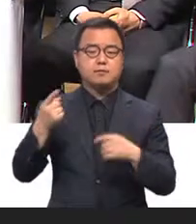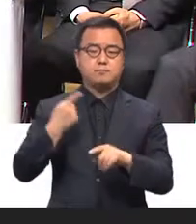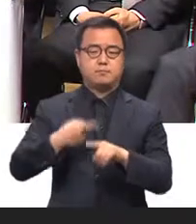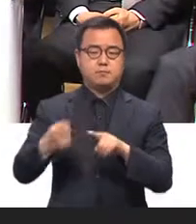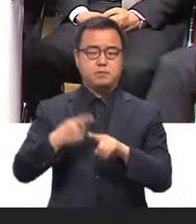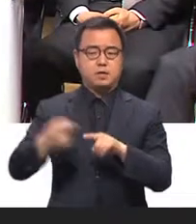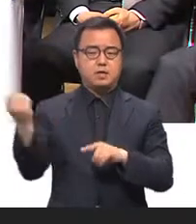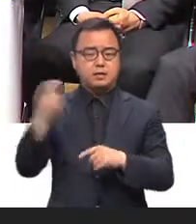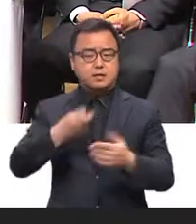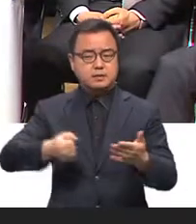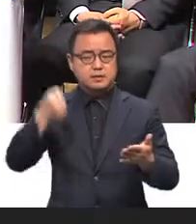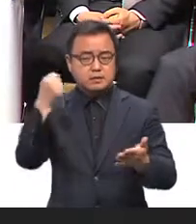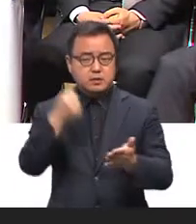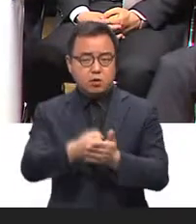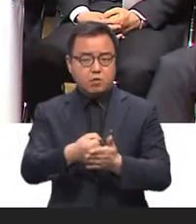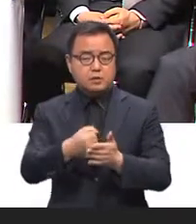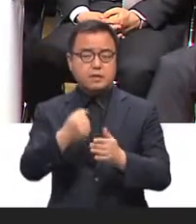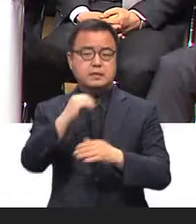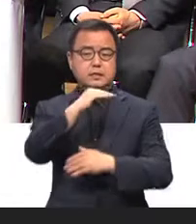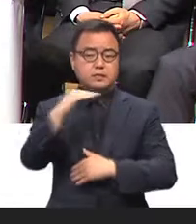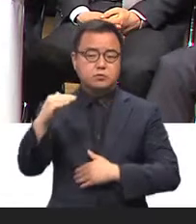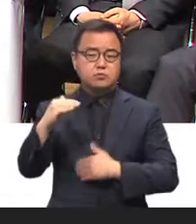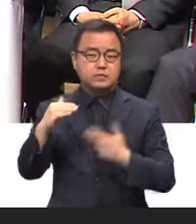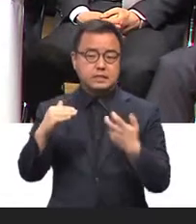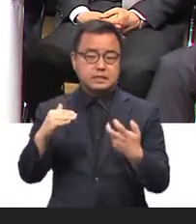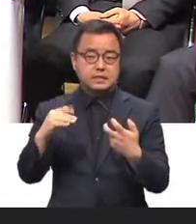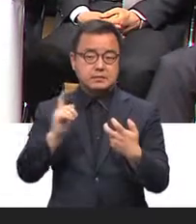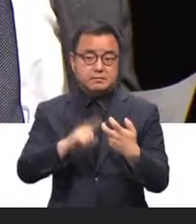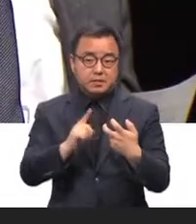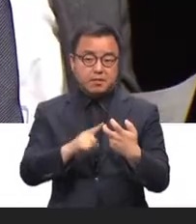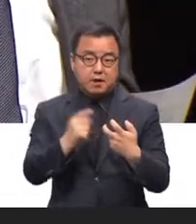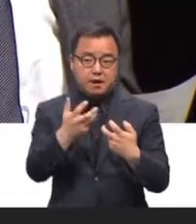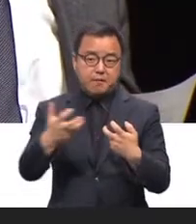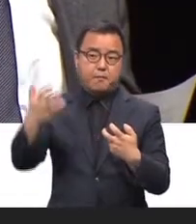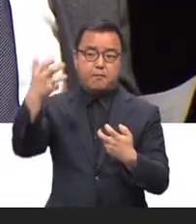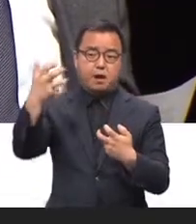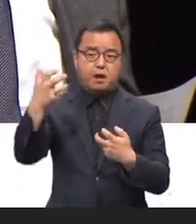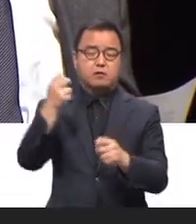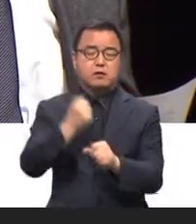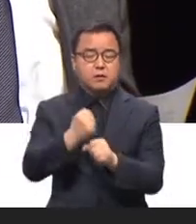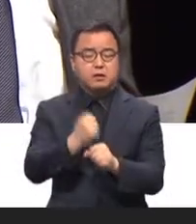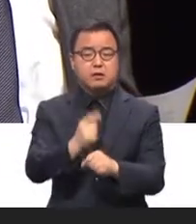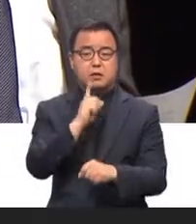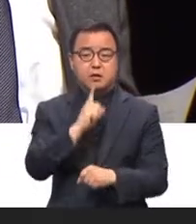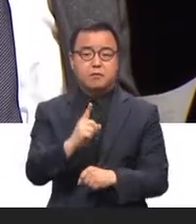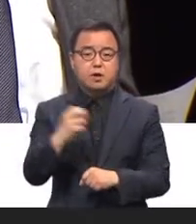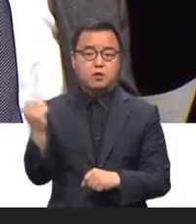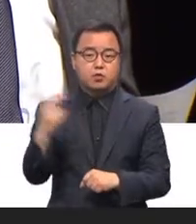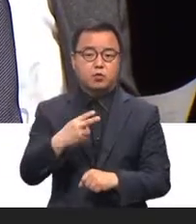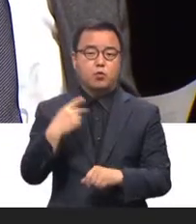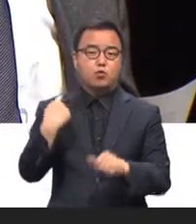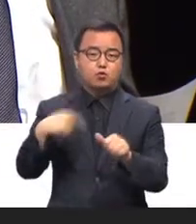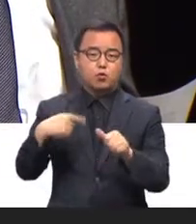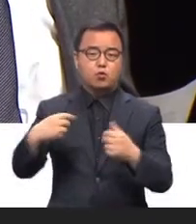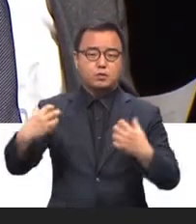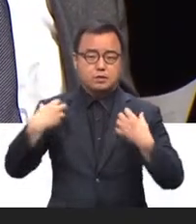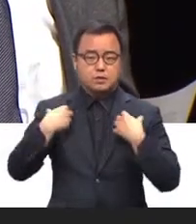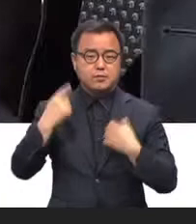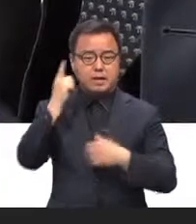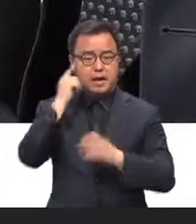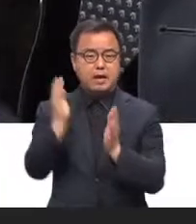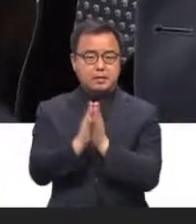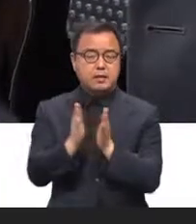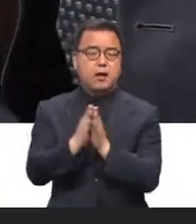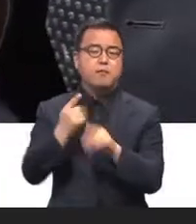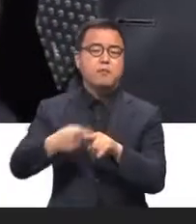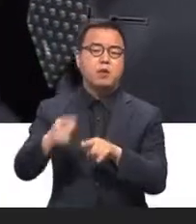재지정 기증 점을 70점 에서 80점 으로 높이고 또 교육청 재량 평가 접수를 높인 데 대해서